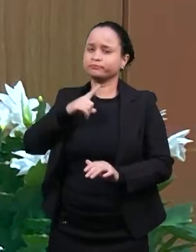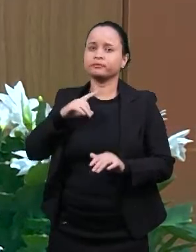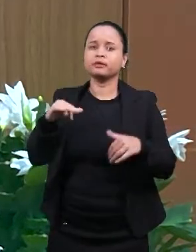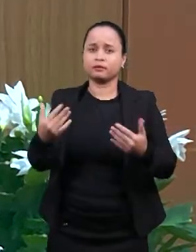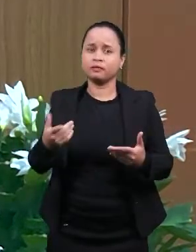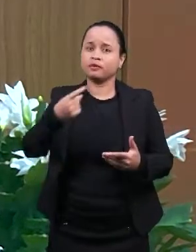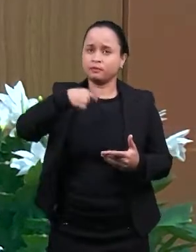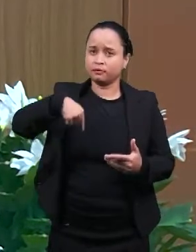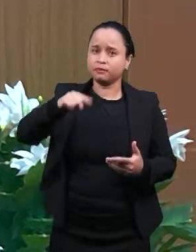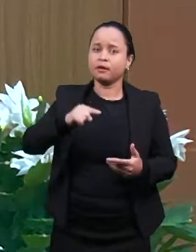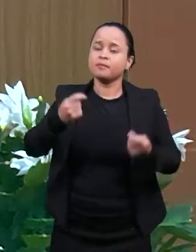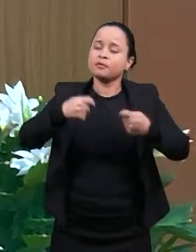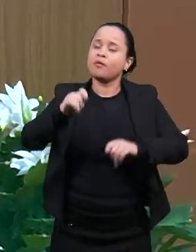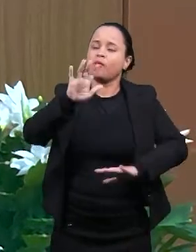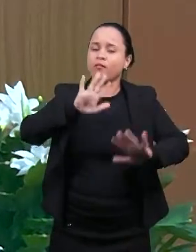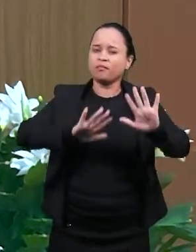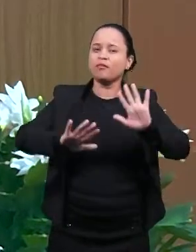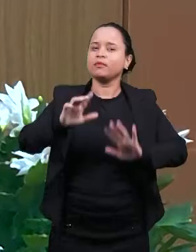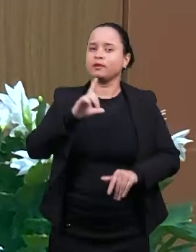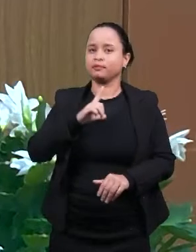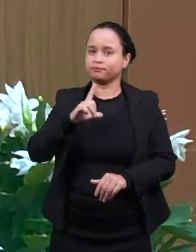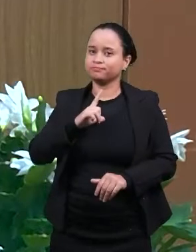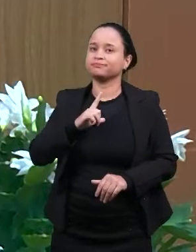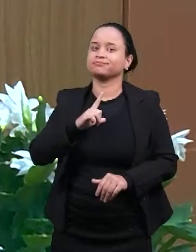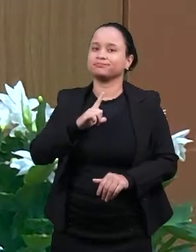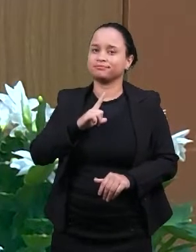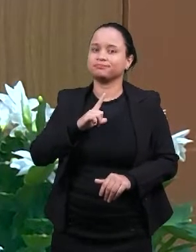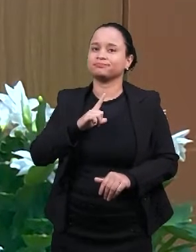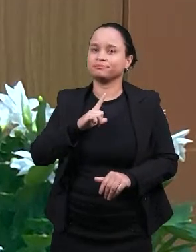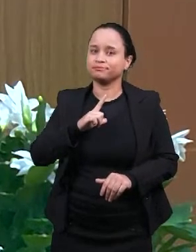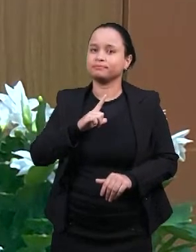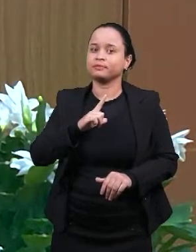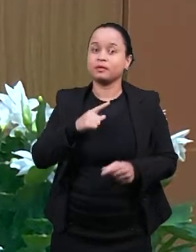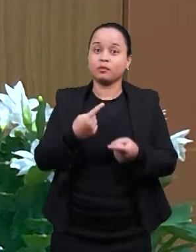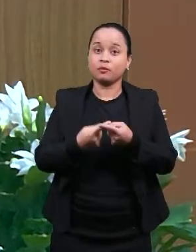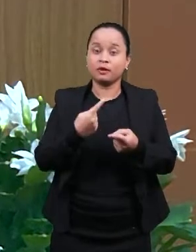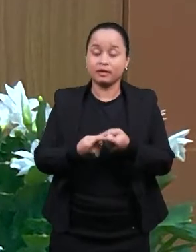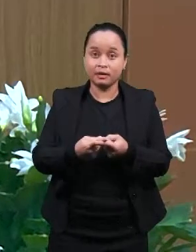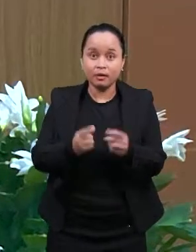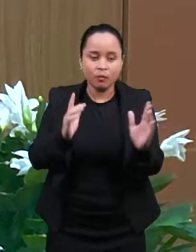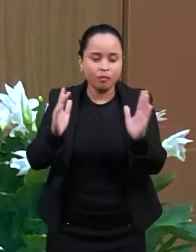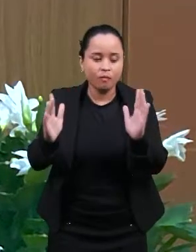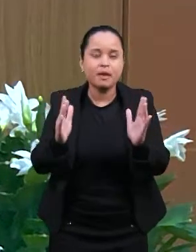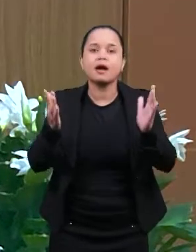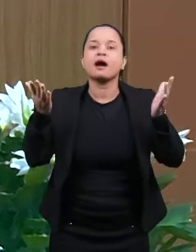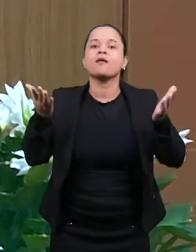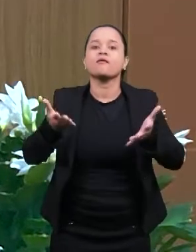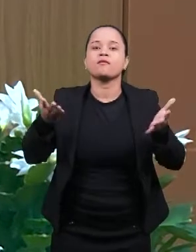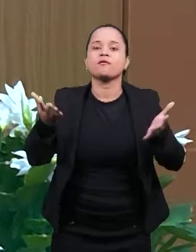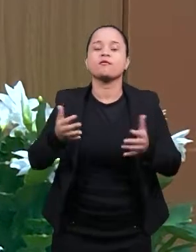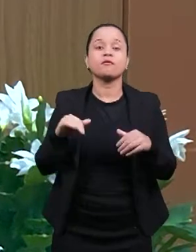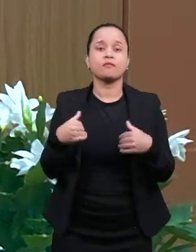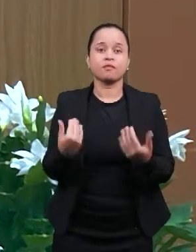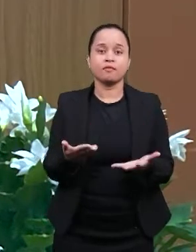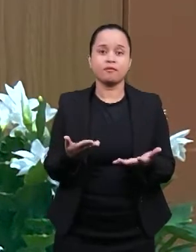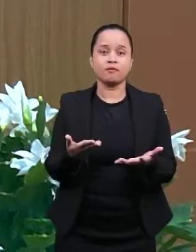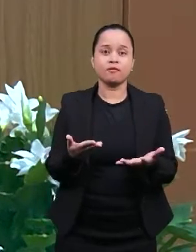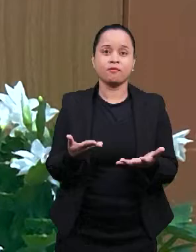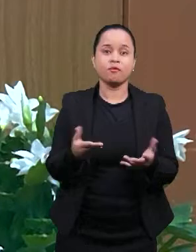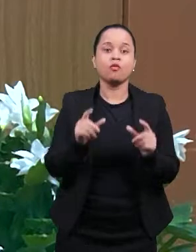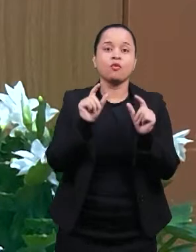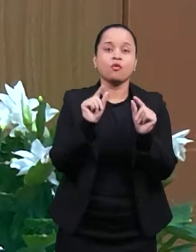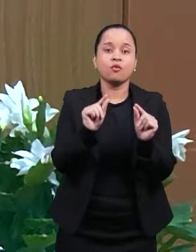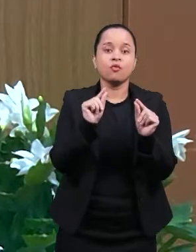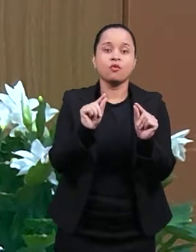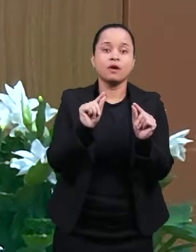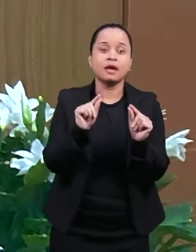Святого однажды, не имеет отношения. Почему? Потому что это время такое, когда храм